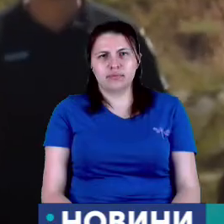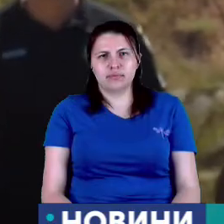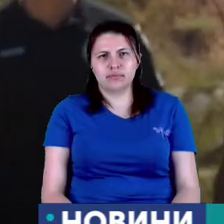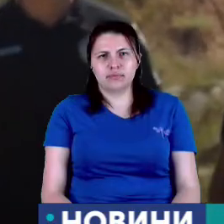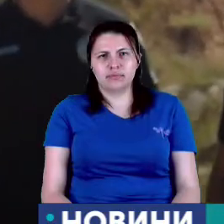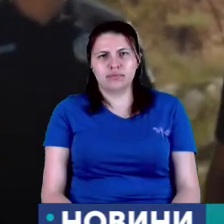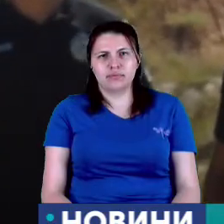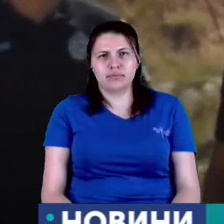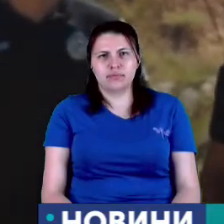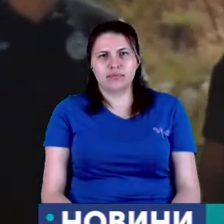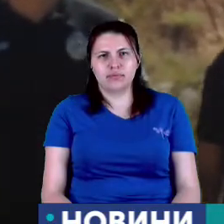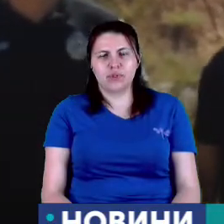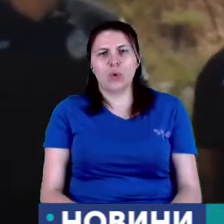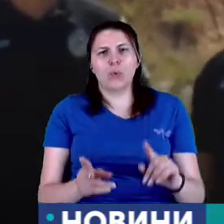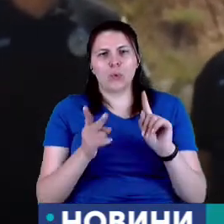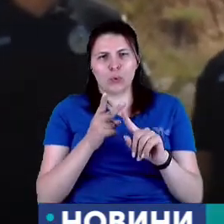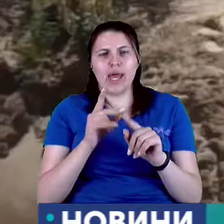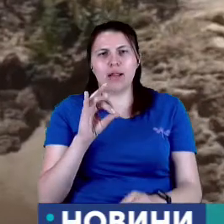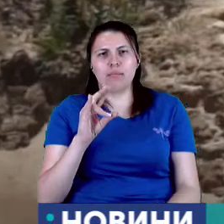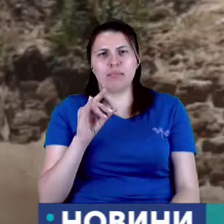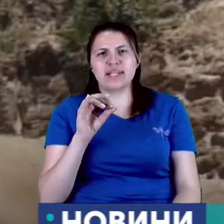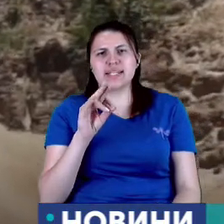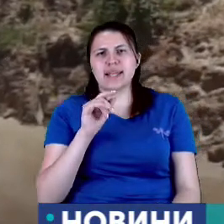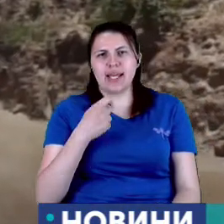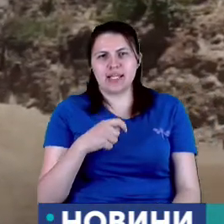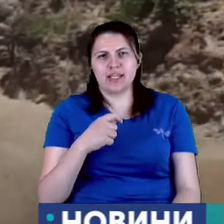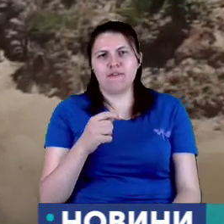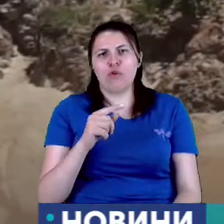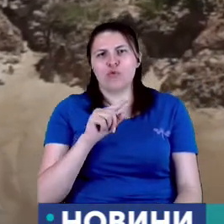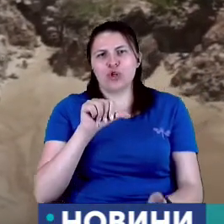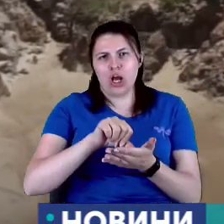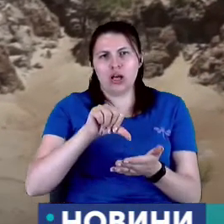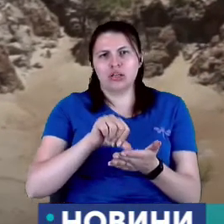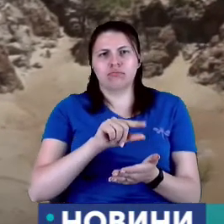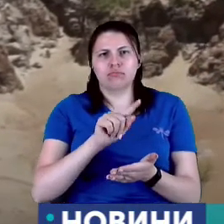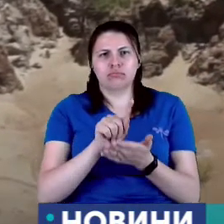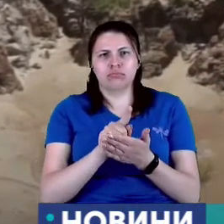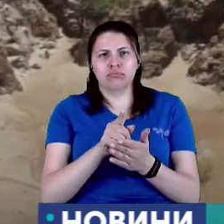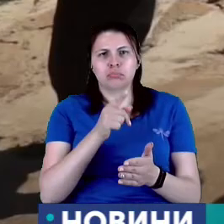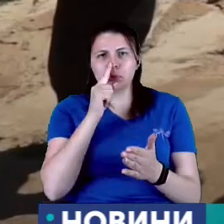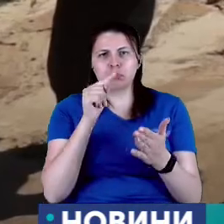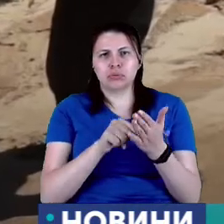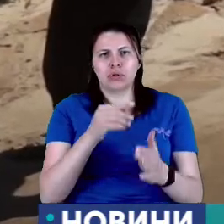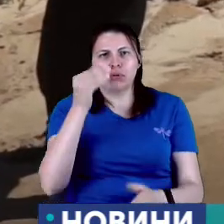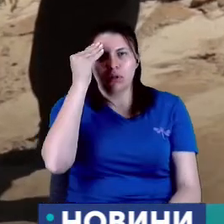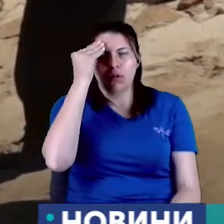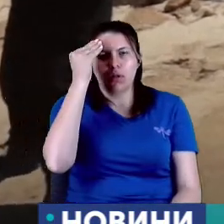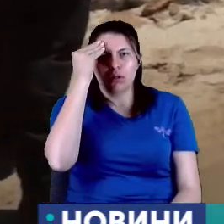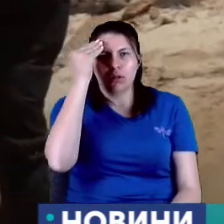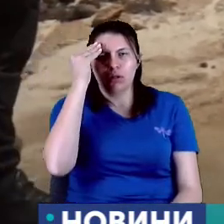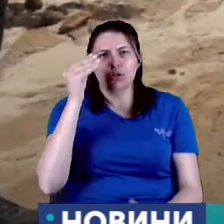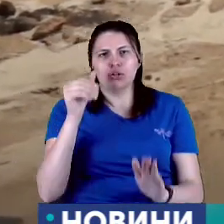У другій «Ель-президенті» учасники мають влучити в уявних шістьох противників з розвороту.